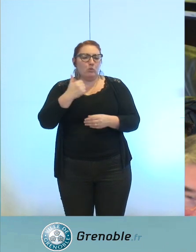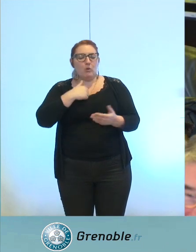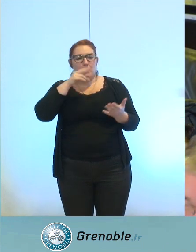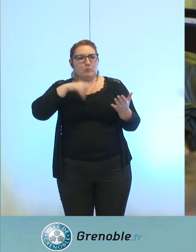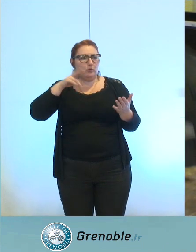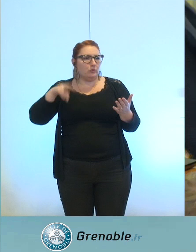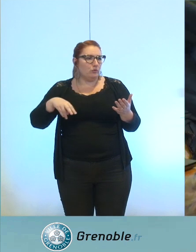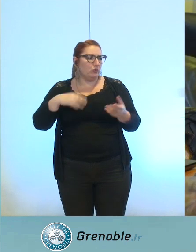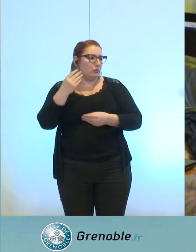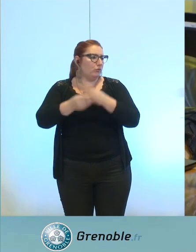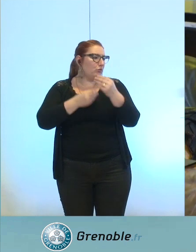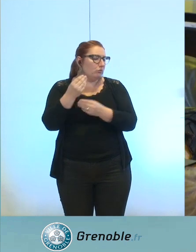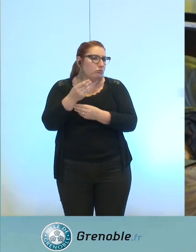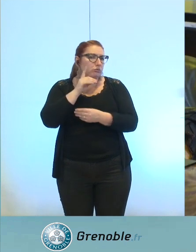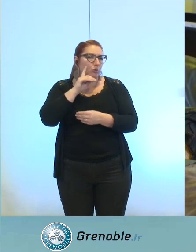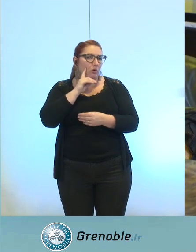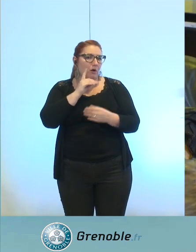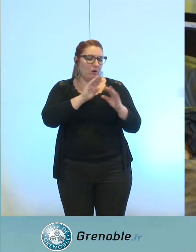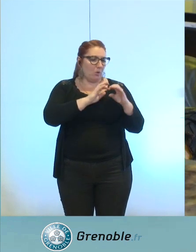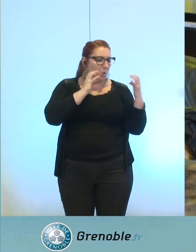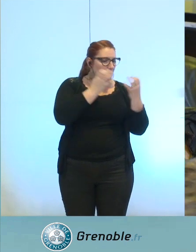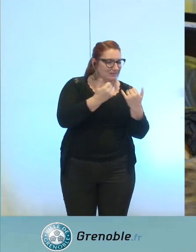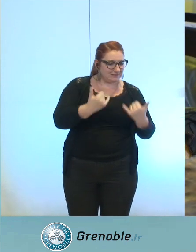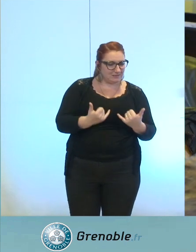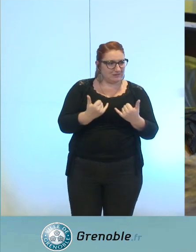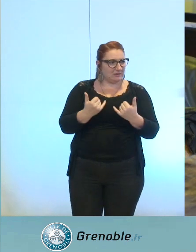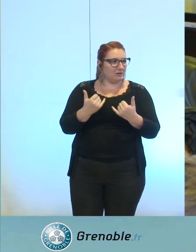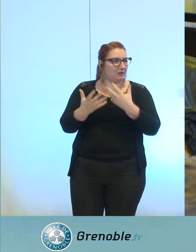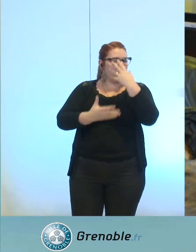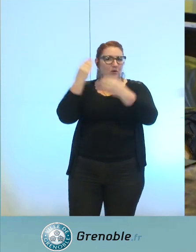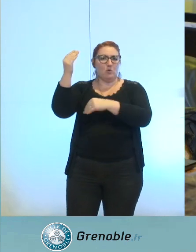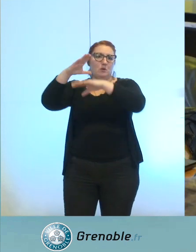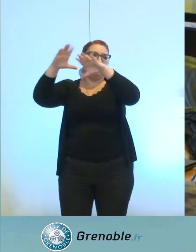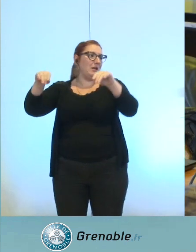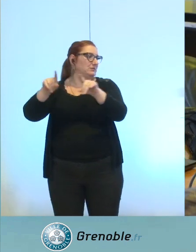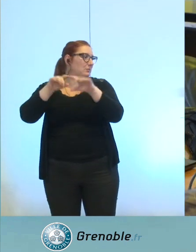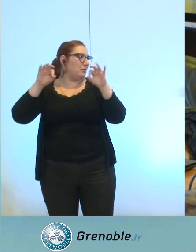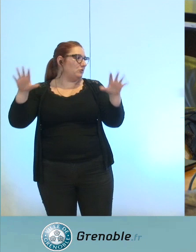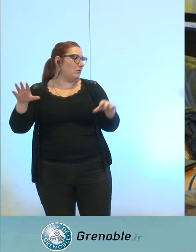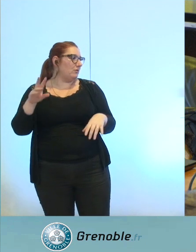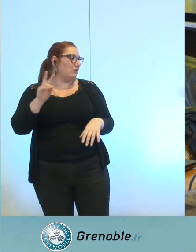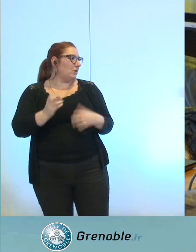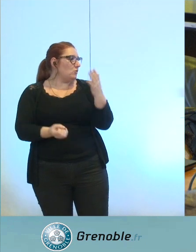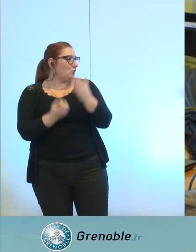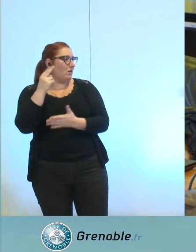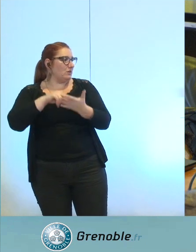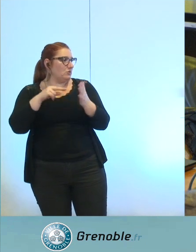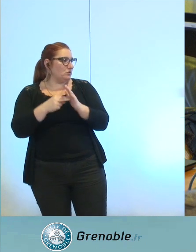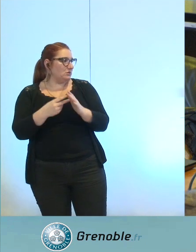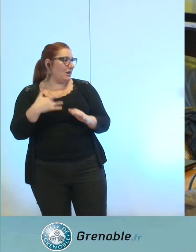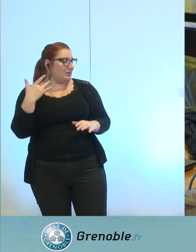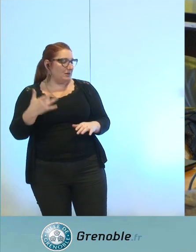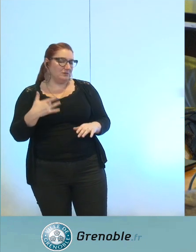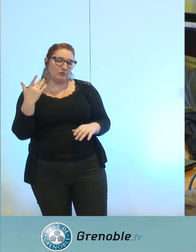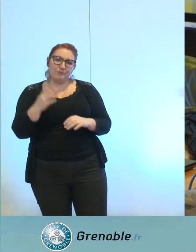le Conseil se passe ici et ailleurs en même temps c'est ça qui est intéressant avec les nouvelles technologies ce qui est intéressant dans les propos de